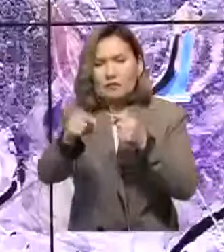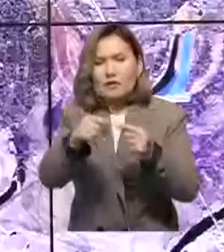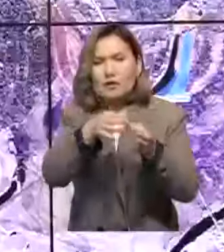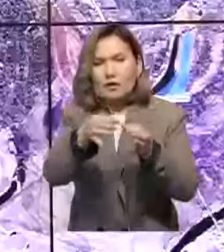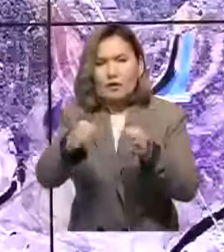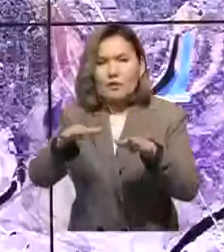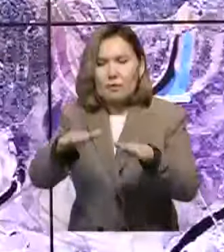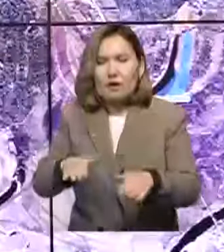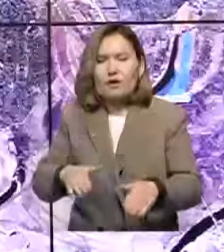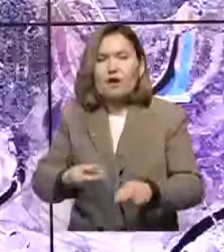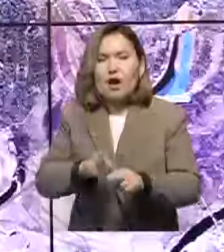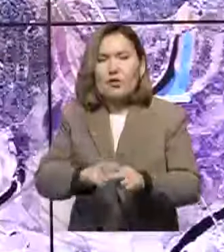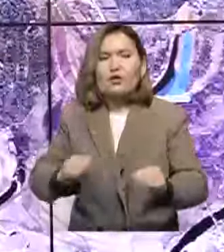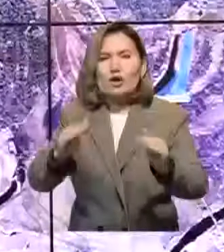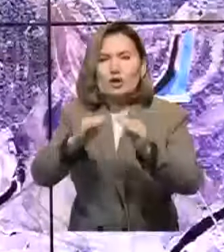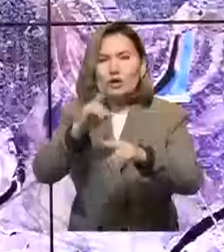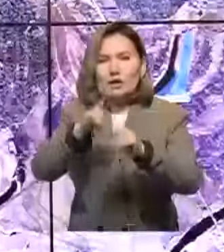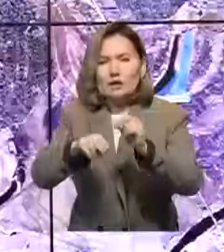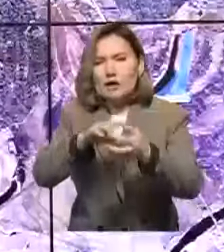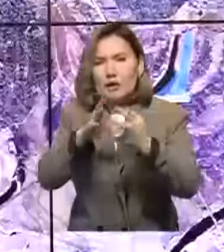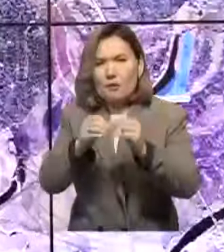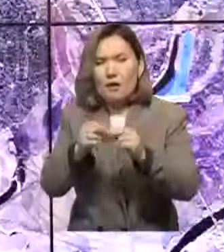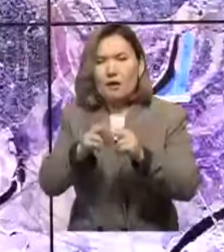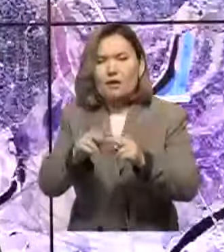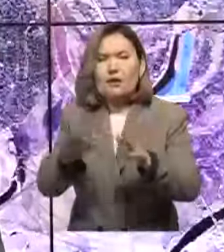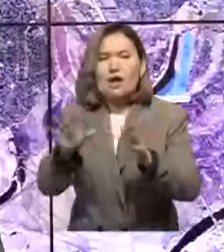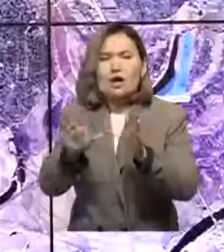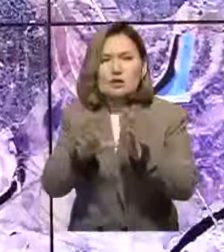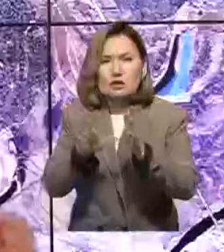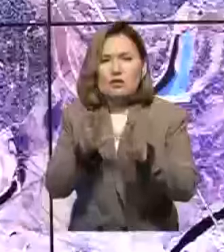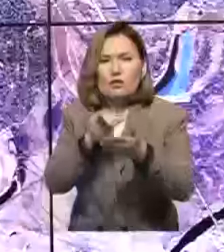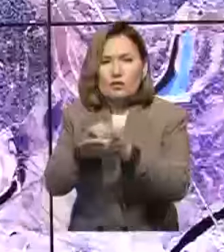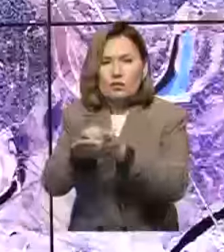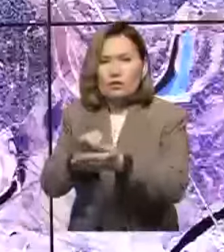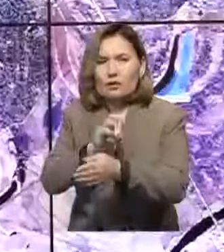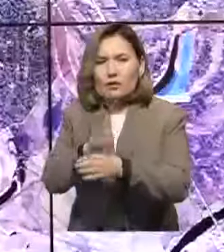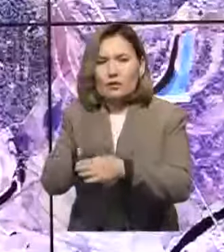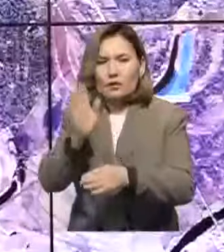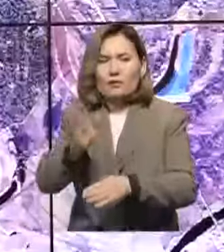елді мекеннің аумағынан биіктеу жерлер таңдалып, инженерлік желілер тартылатын болады.